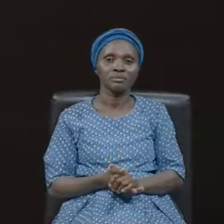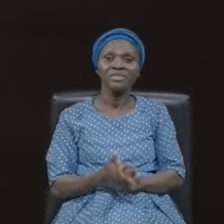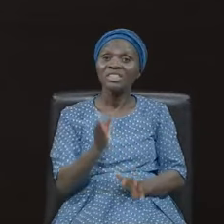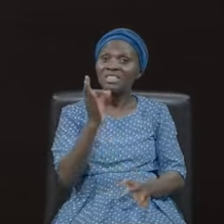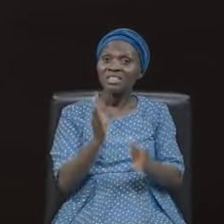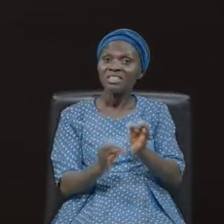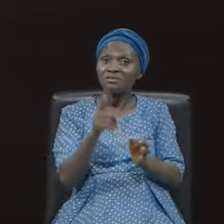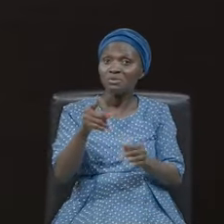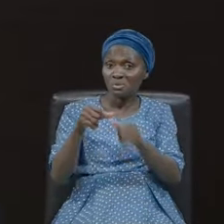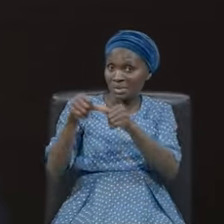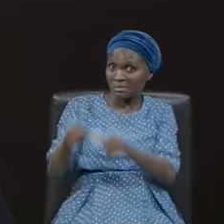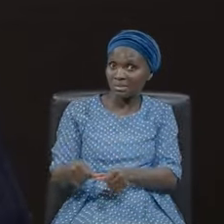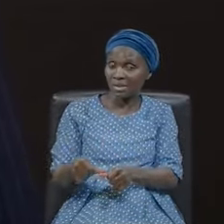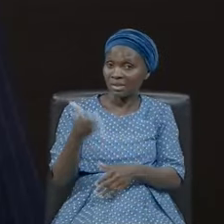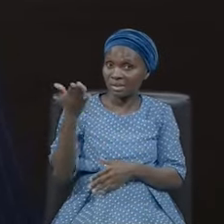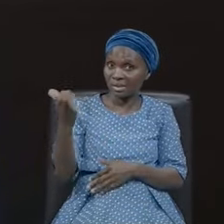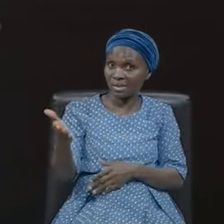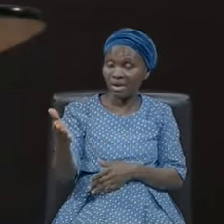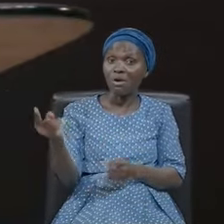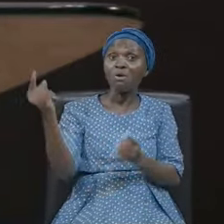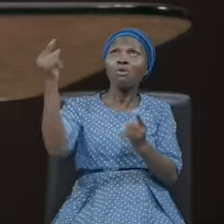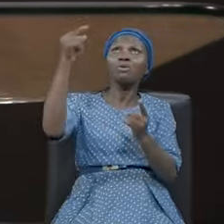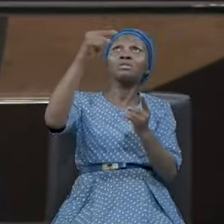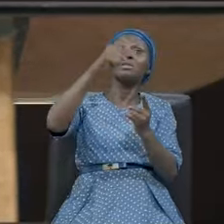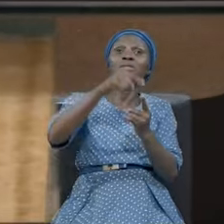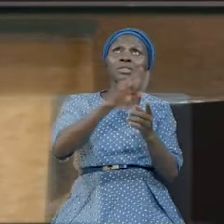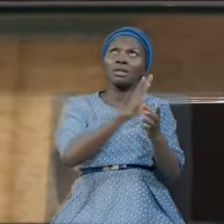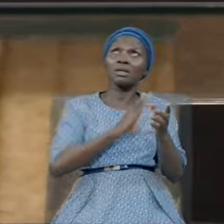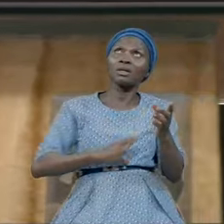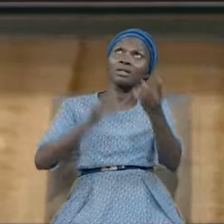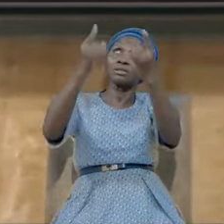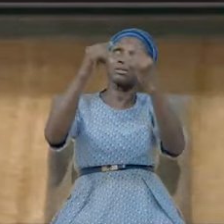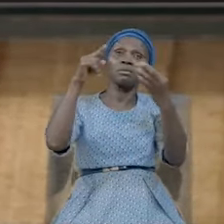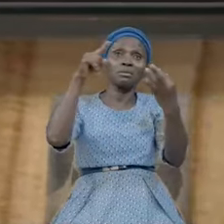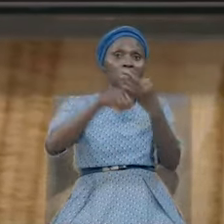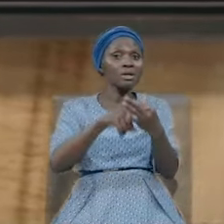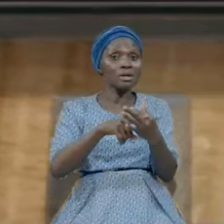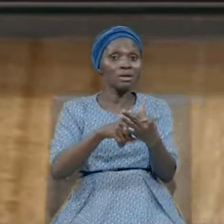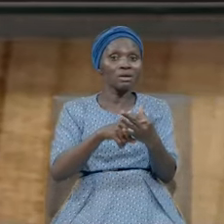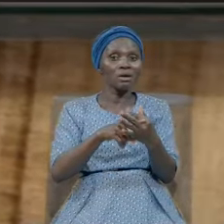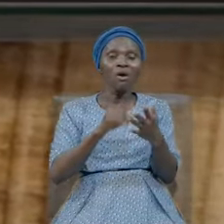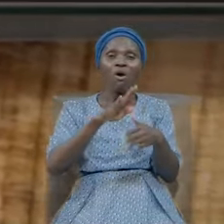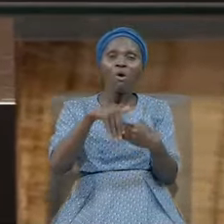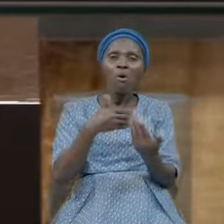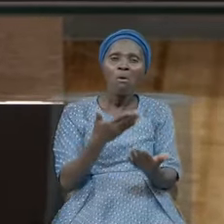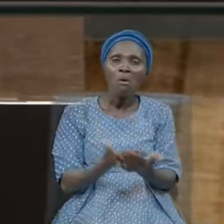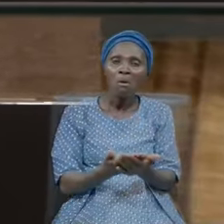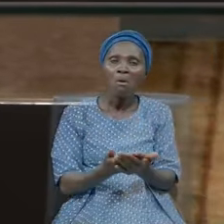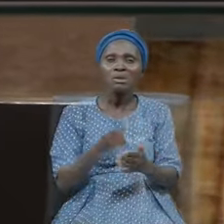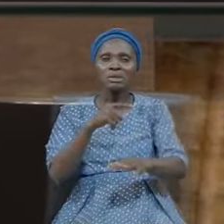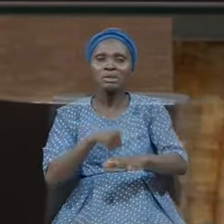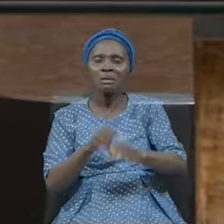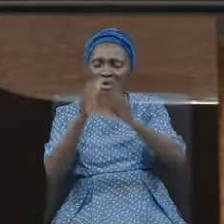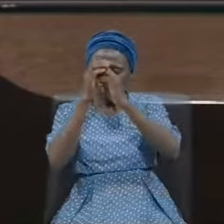Si tu demeures là-bas jusqu'à ce que Christ vienne, toute l'adoration, tout le